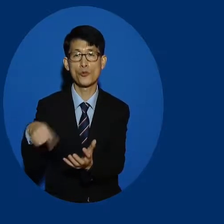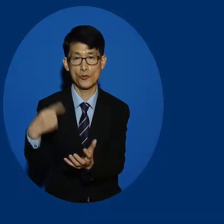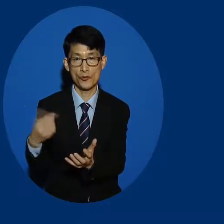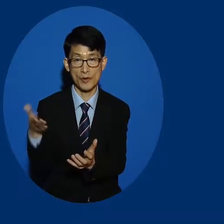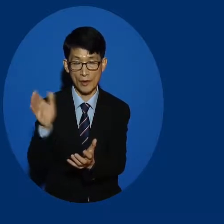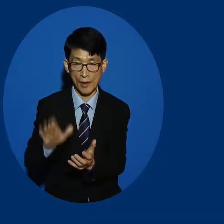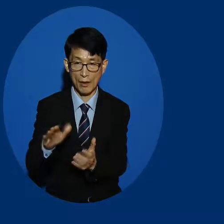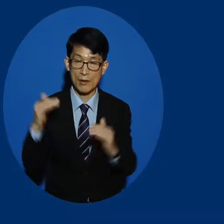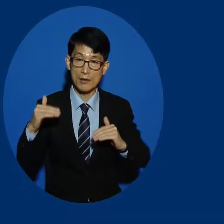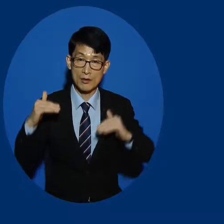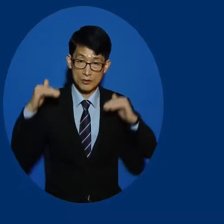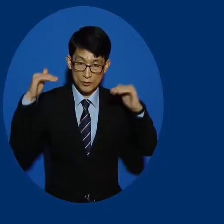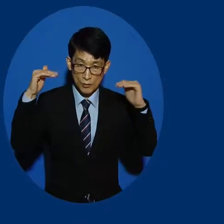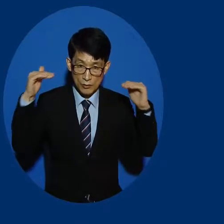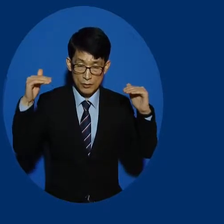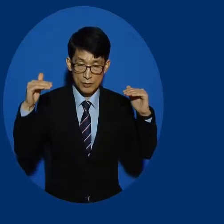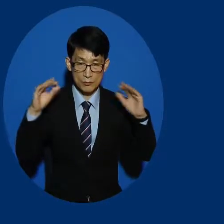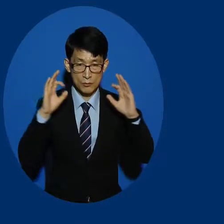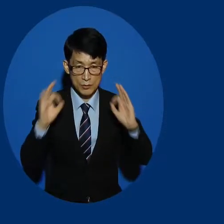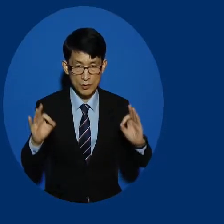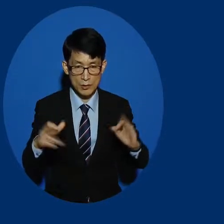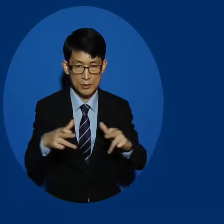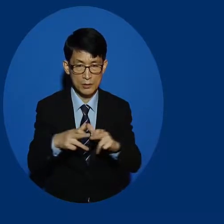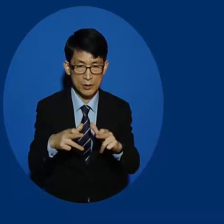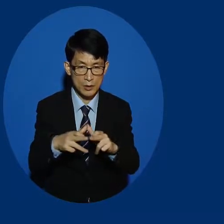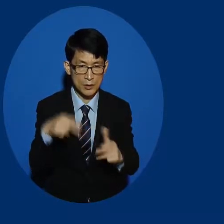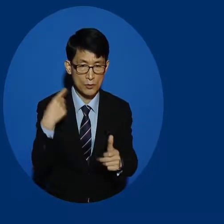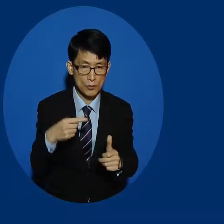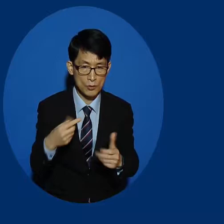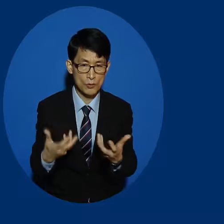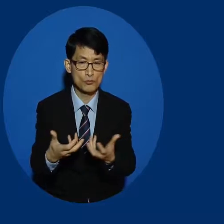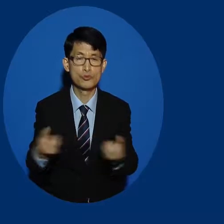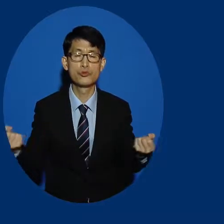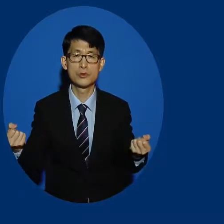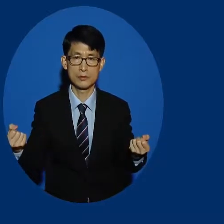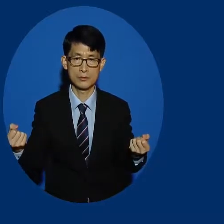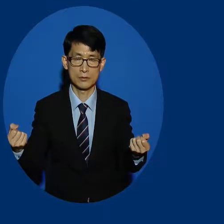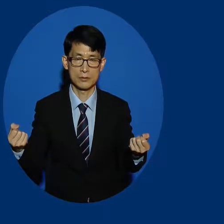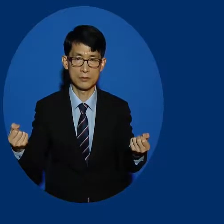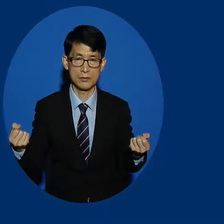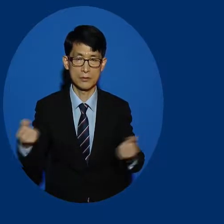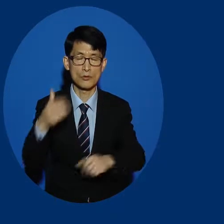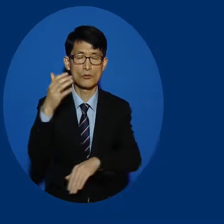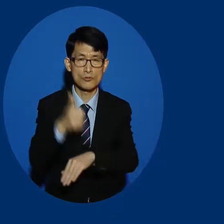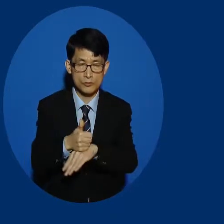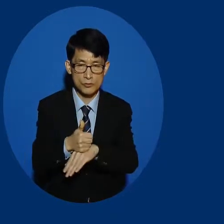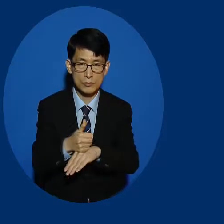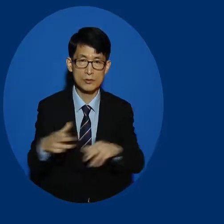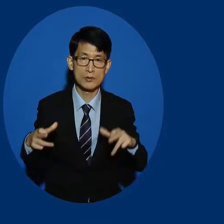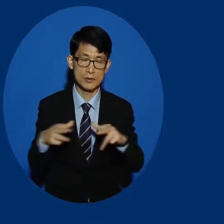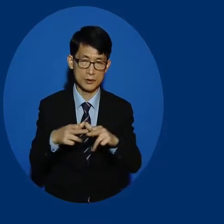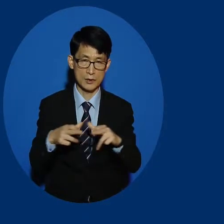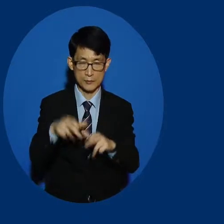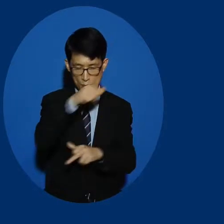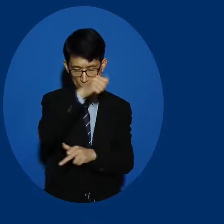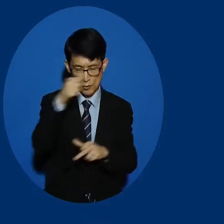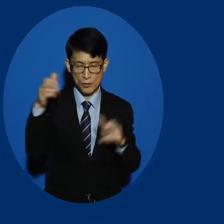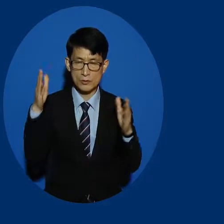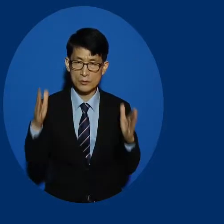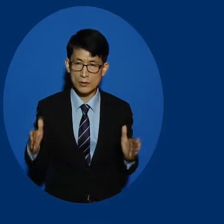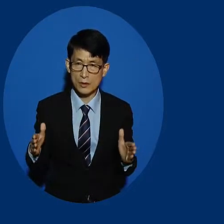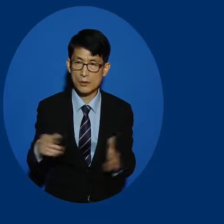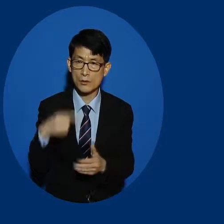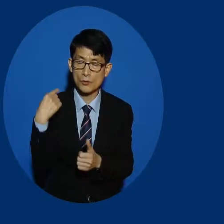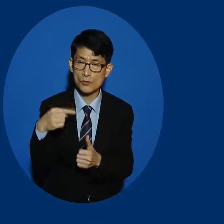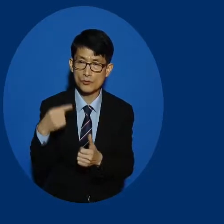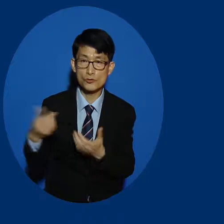철저하게 분리된 환경에서 교육이 이루어지고 있고 그러다 보니 장애인 평생교육을